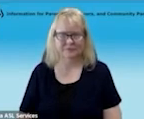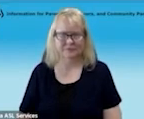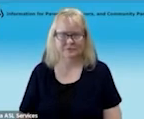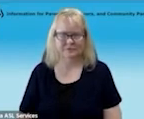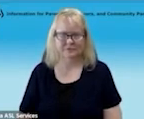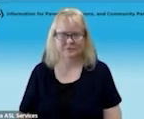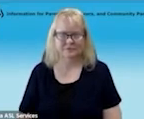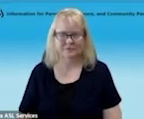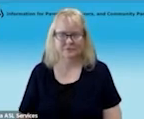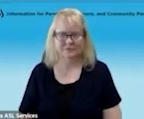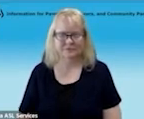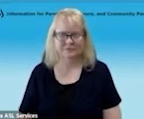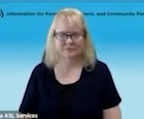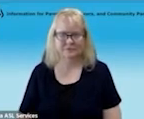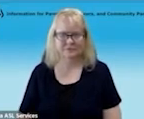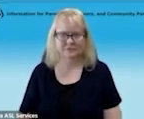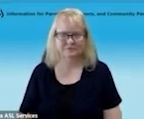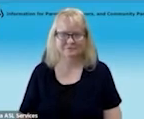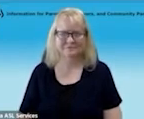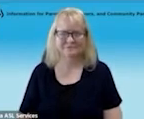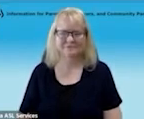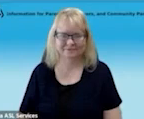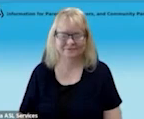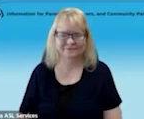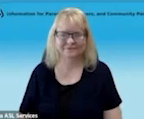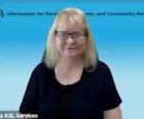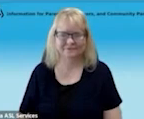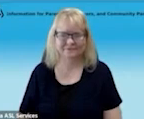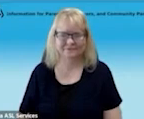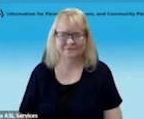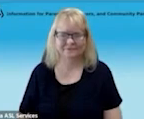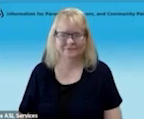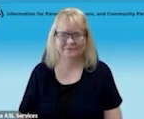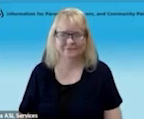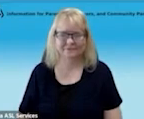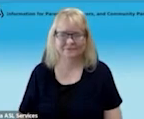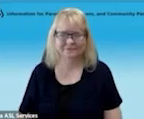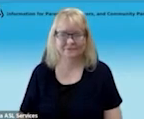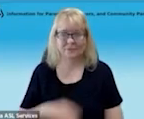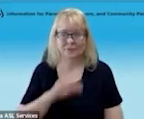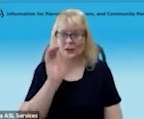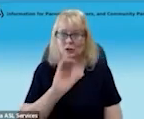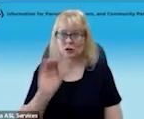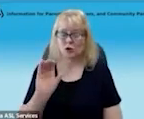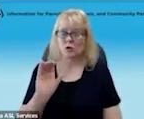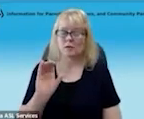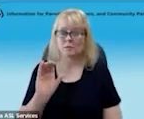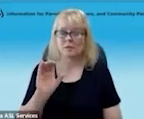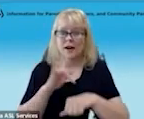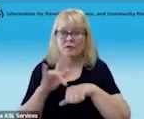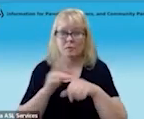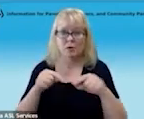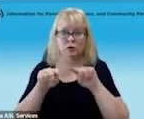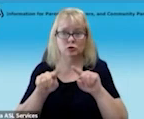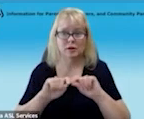ដី មាន ពាក្យ ថា interpretation ហើយ សូម ចុច នៅ លើ សញ្ញា ផែន ដី នោះ ហើយ ជ្រើស រើស យក ភាសា ខ្មែរ លោក អ្នក នឹង ទទួល បាន ការ បក ប្រែ